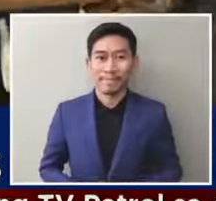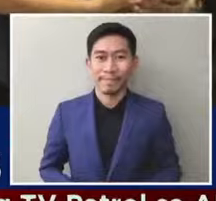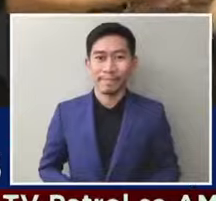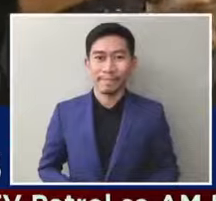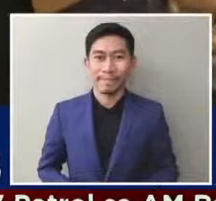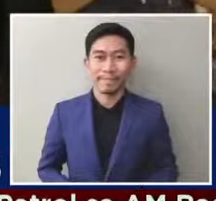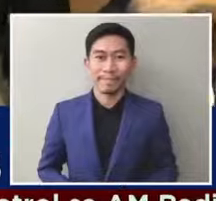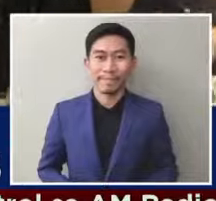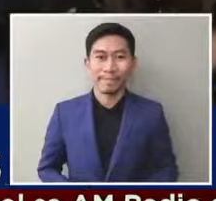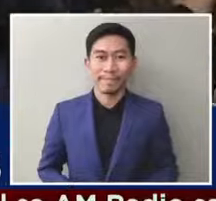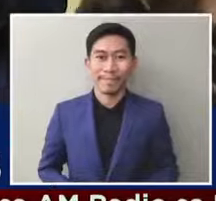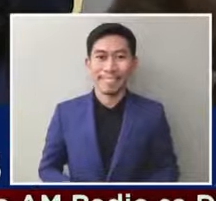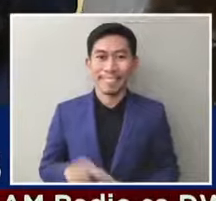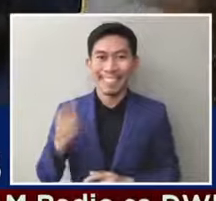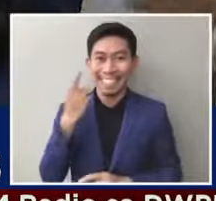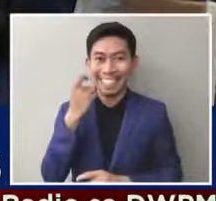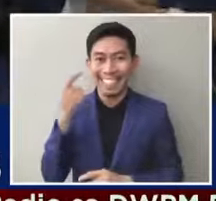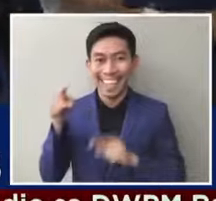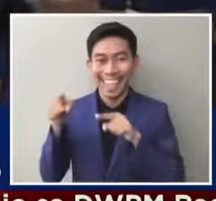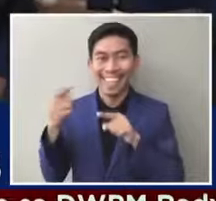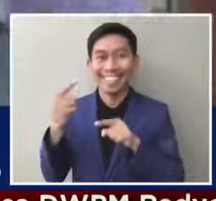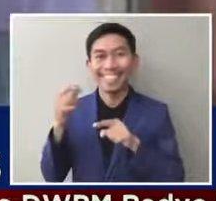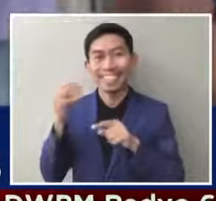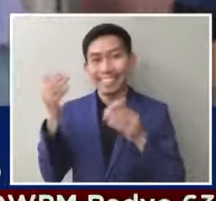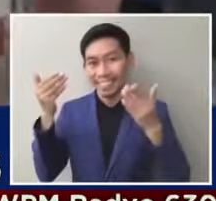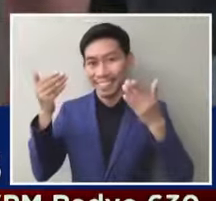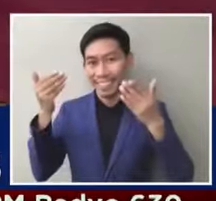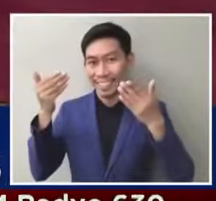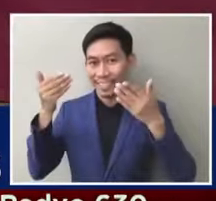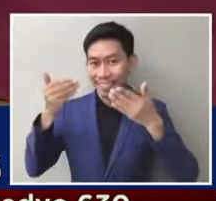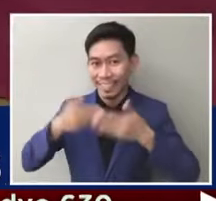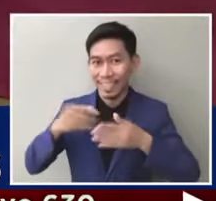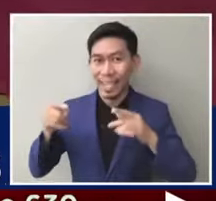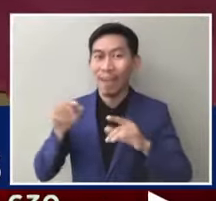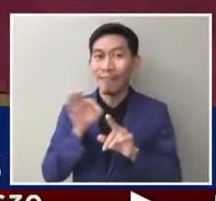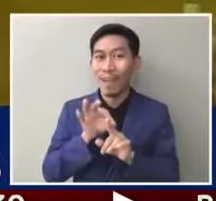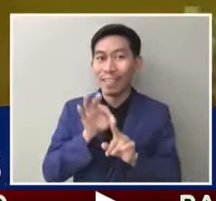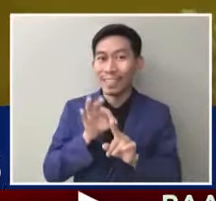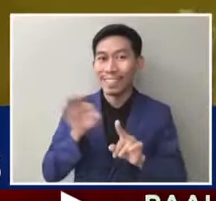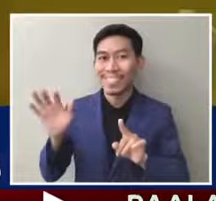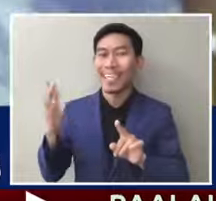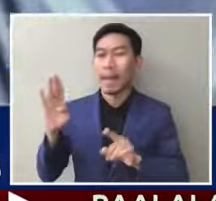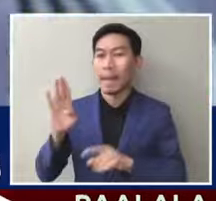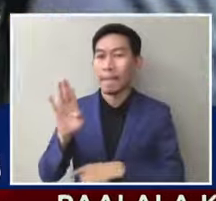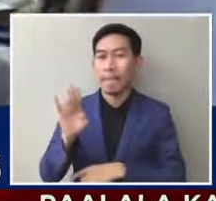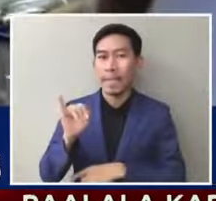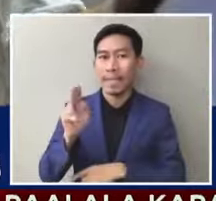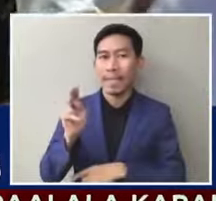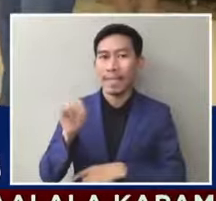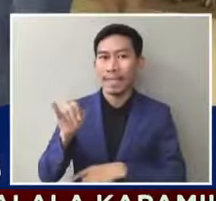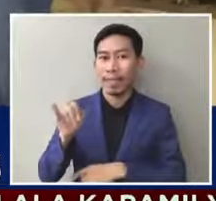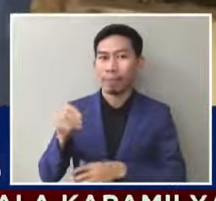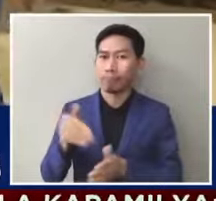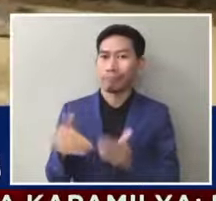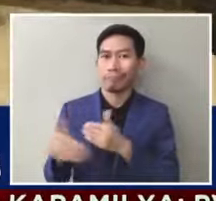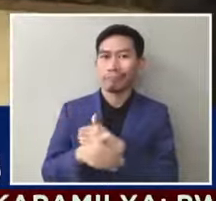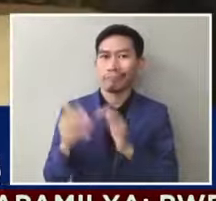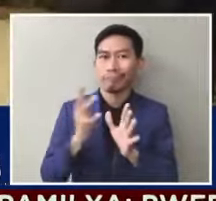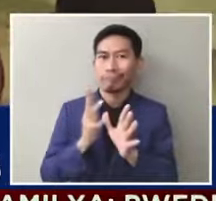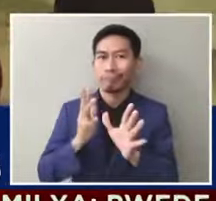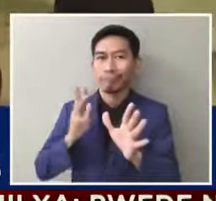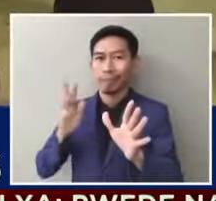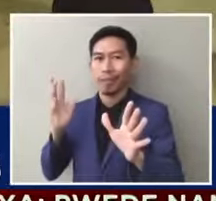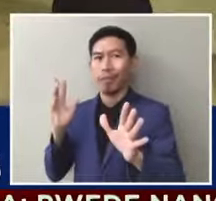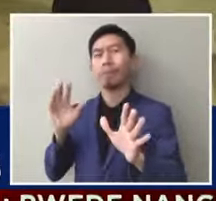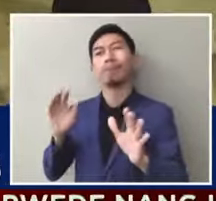Ito ang eksena kagabi. Ang fans ng girl group ng Beanie maagang pumila at handang magpaumaga para makabili